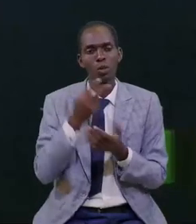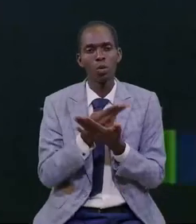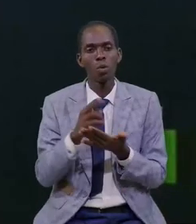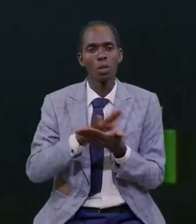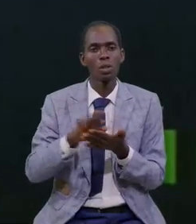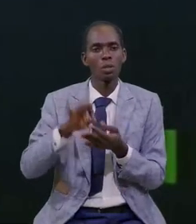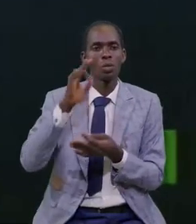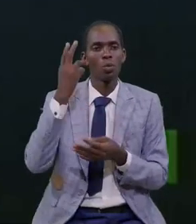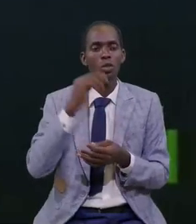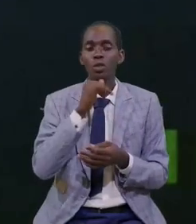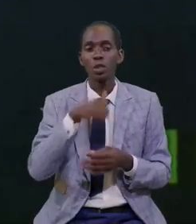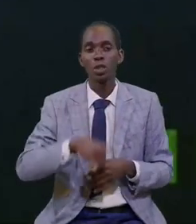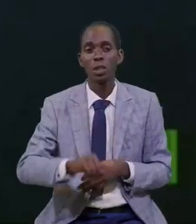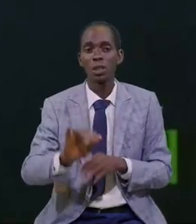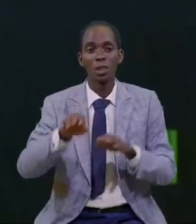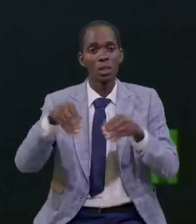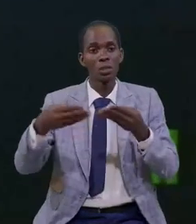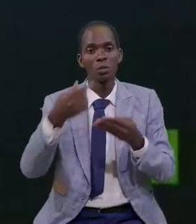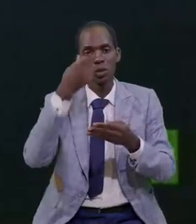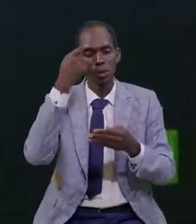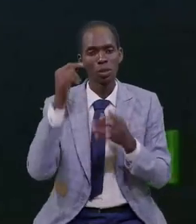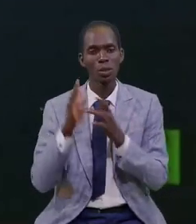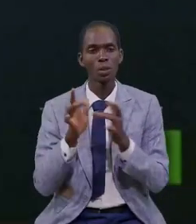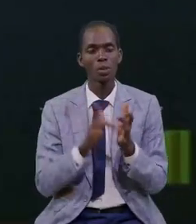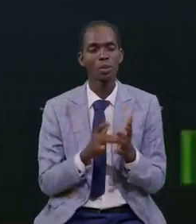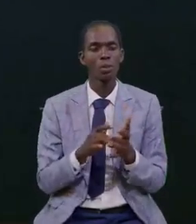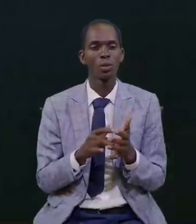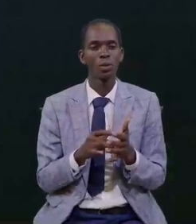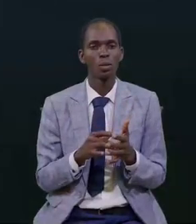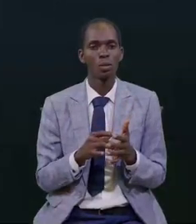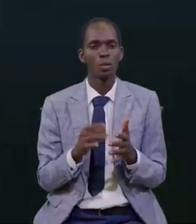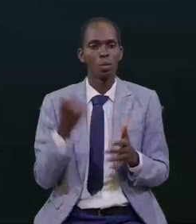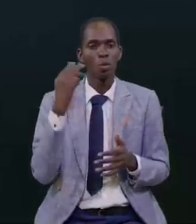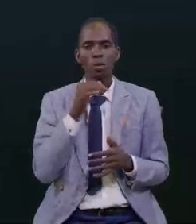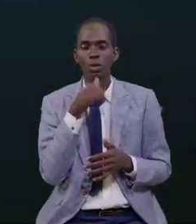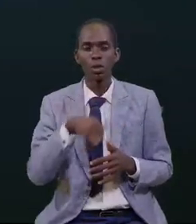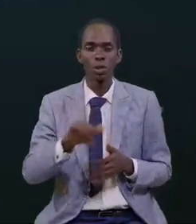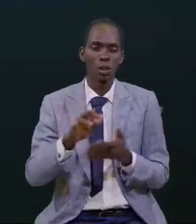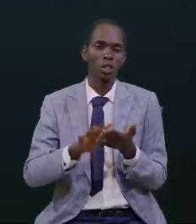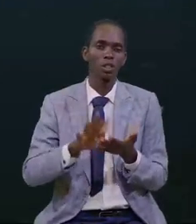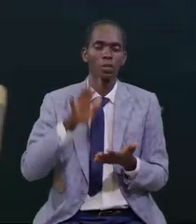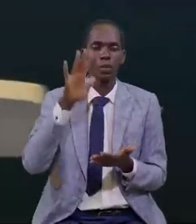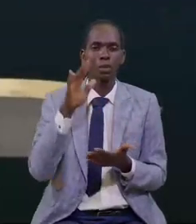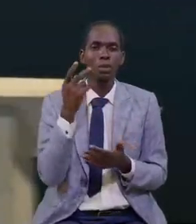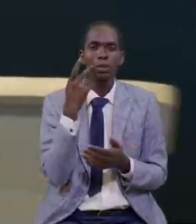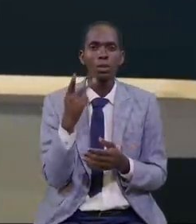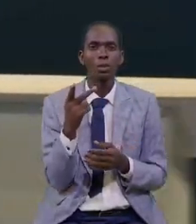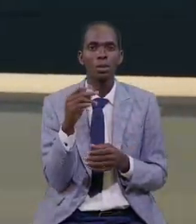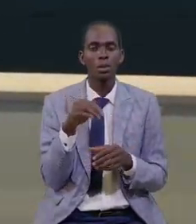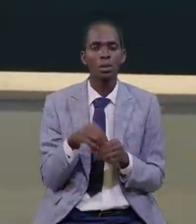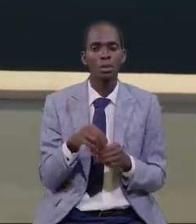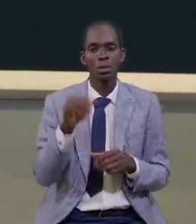Jésus n'avait pas encore été glorifié il nous dit